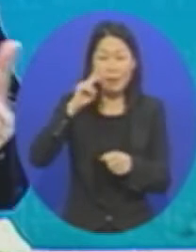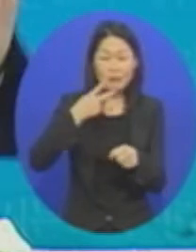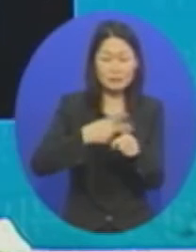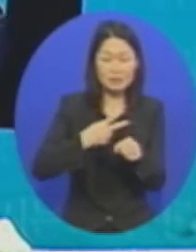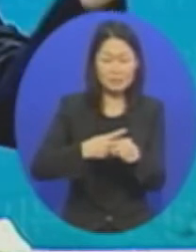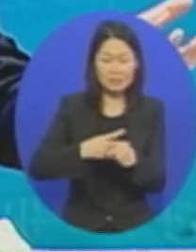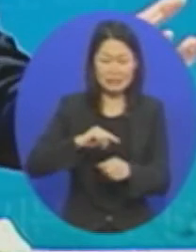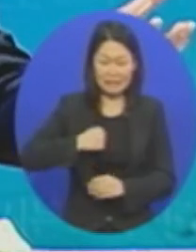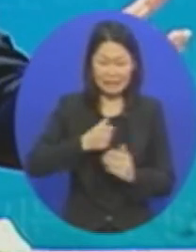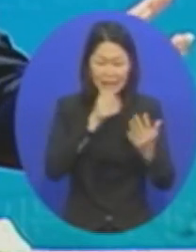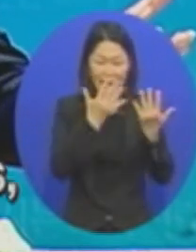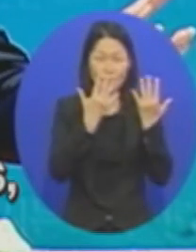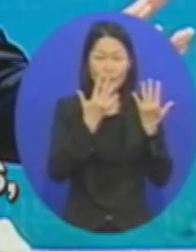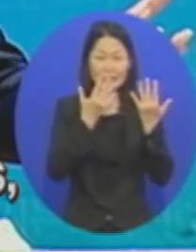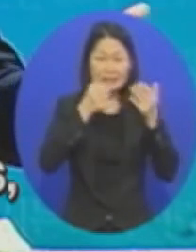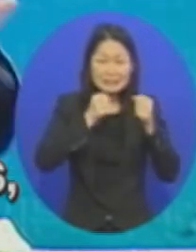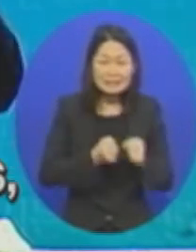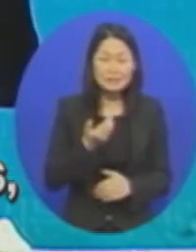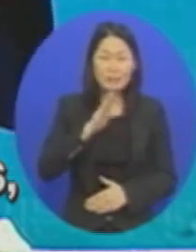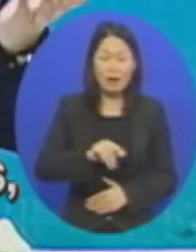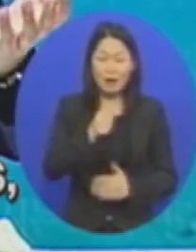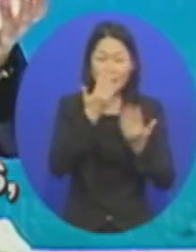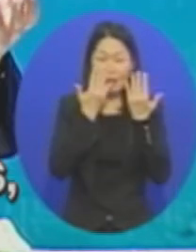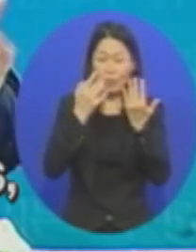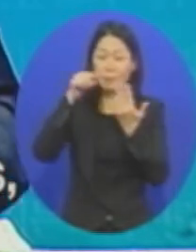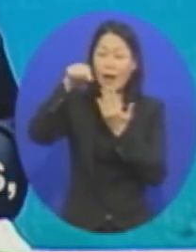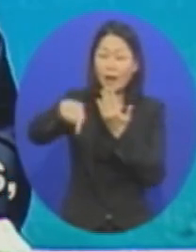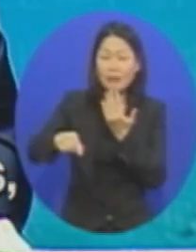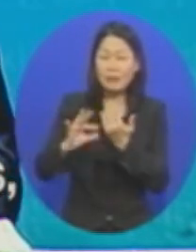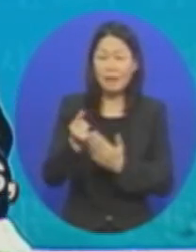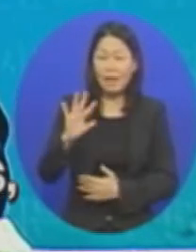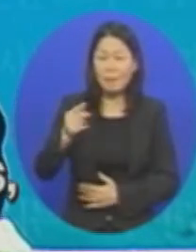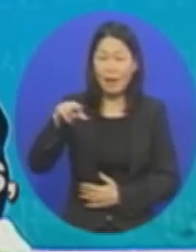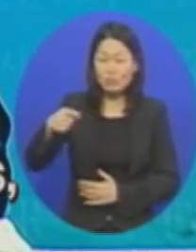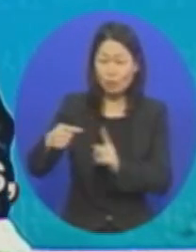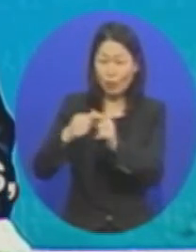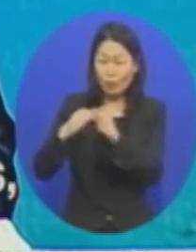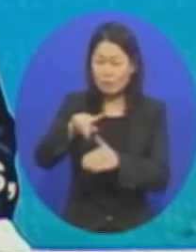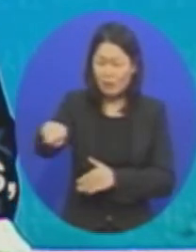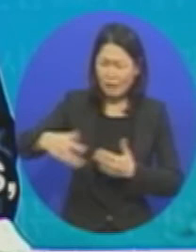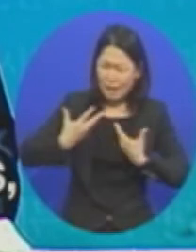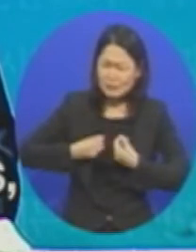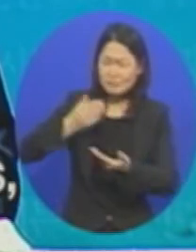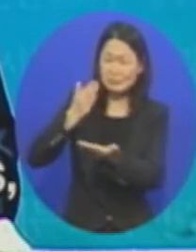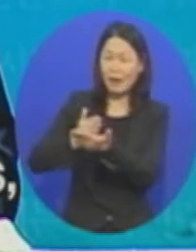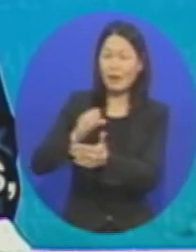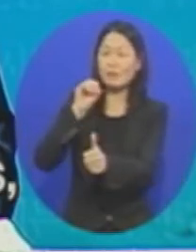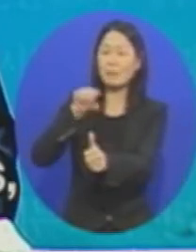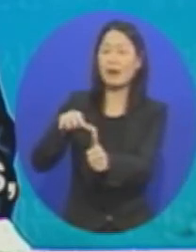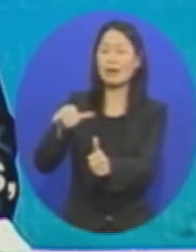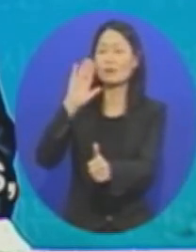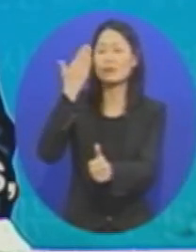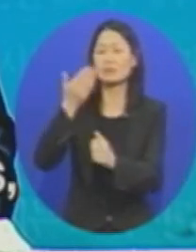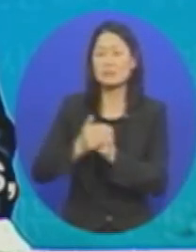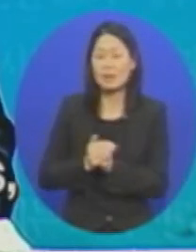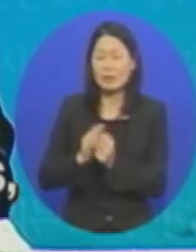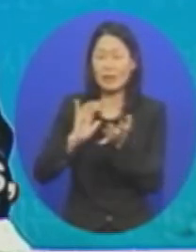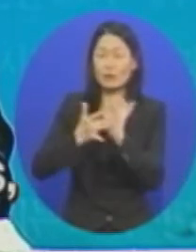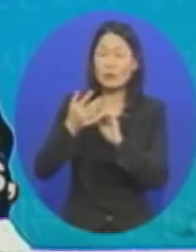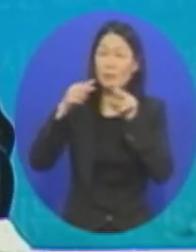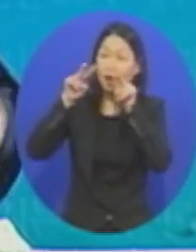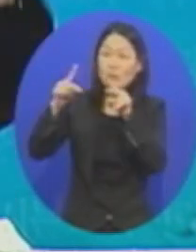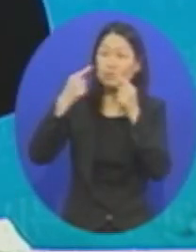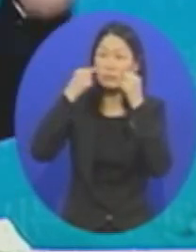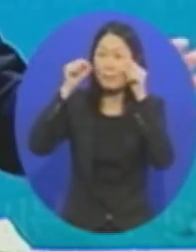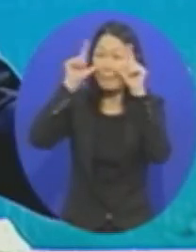자기는 과목의 있었지만 감옥 바깥에는 앱에서 교인들에게 낙심하지 말라고 한 거예요 예수님을 바라보는 눈이